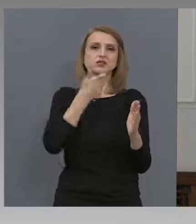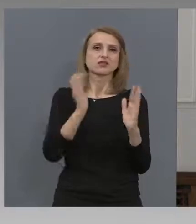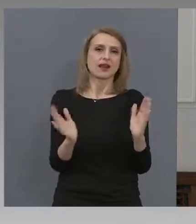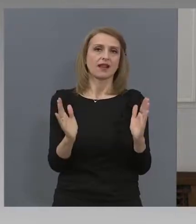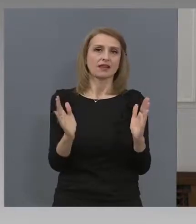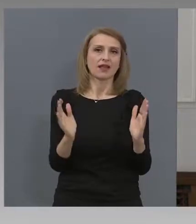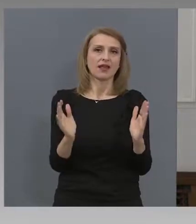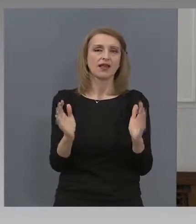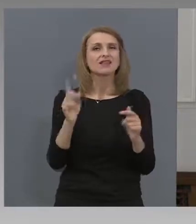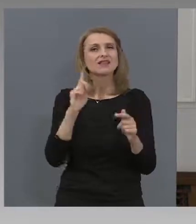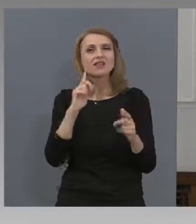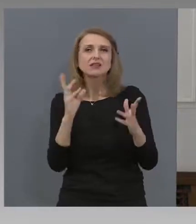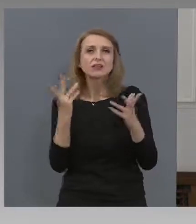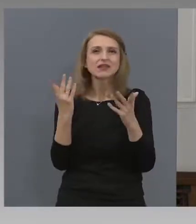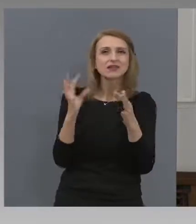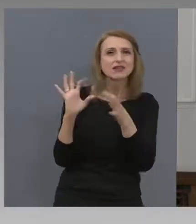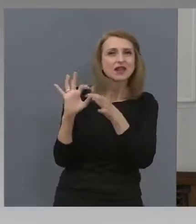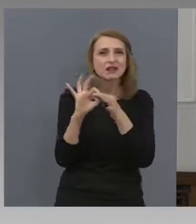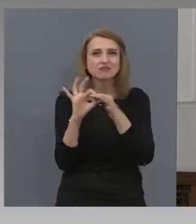Нали, трябва да е смислено.